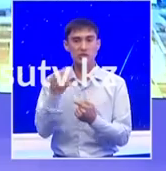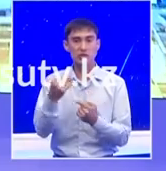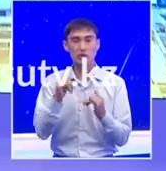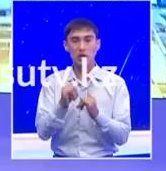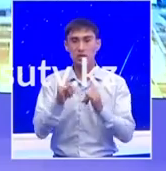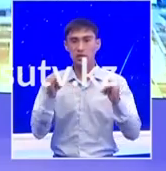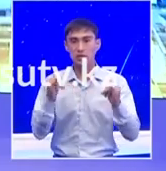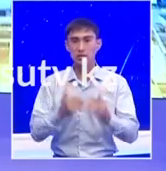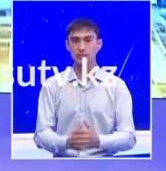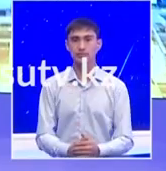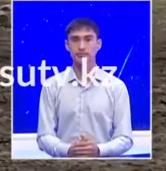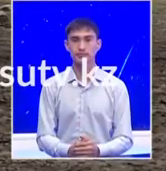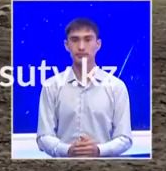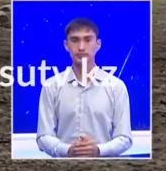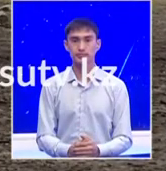стал расширяться.